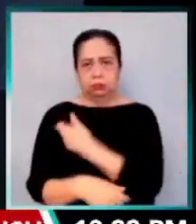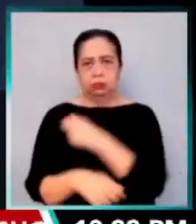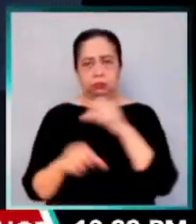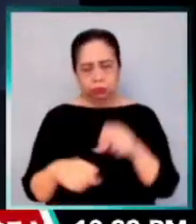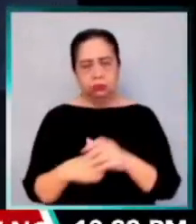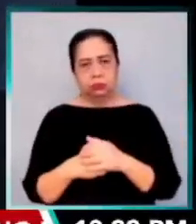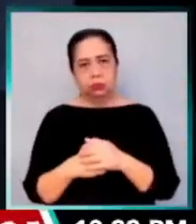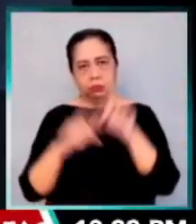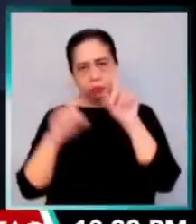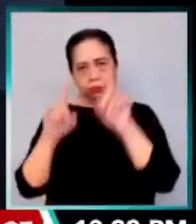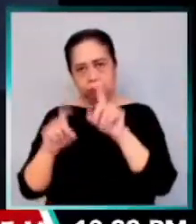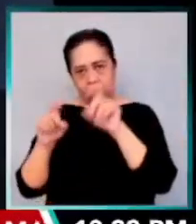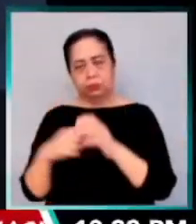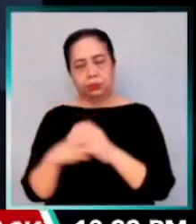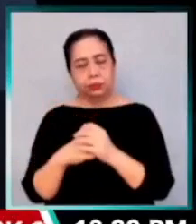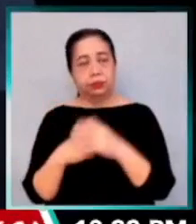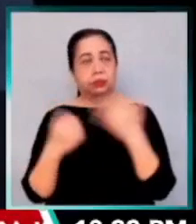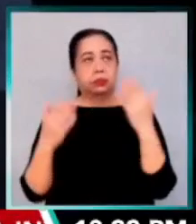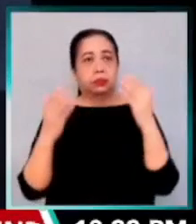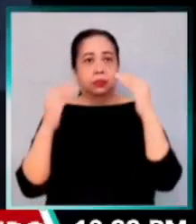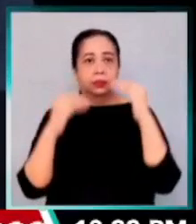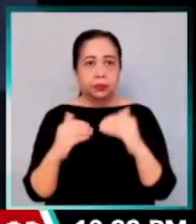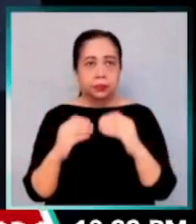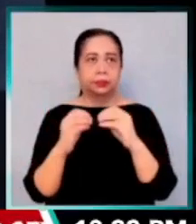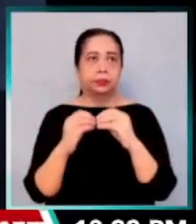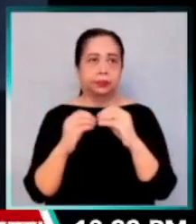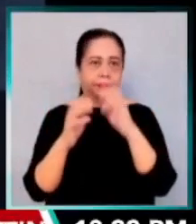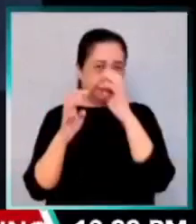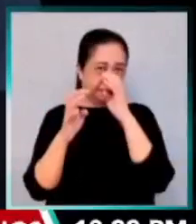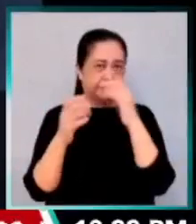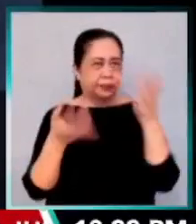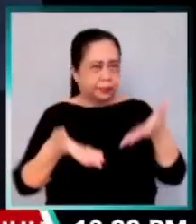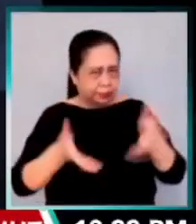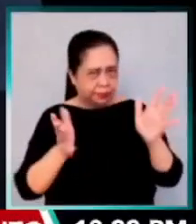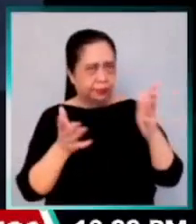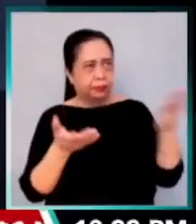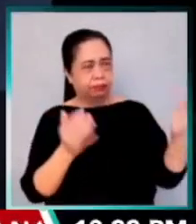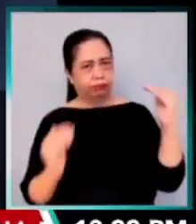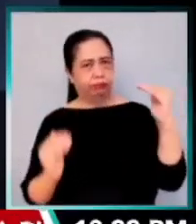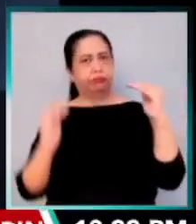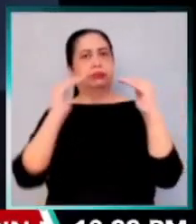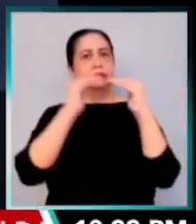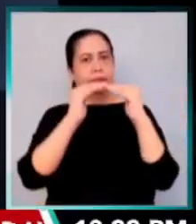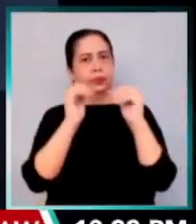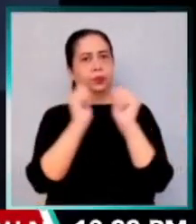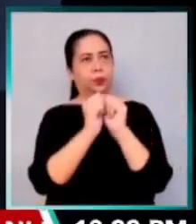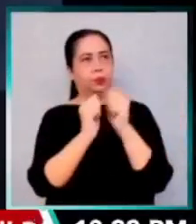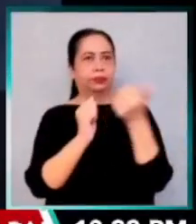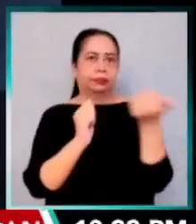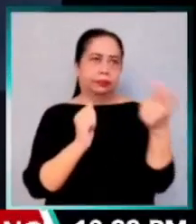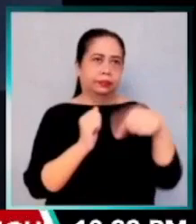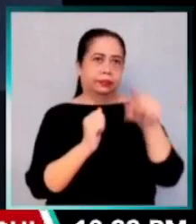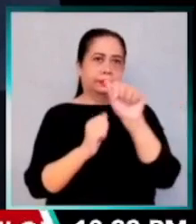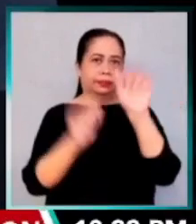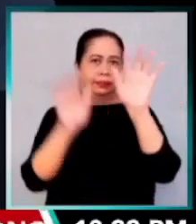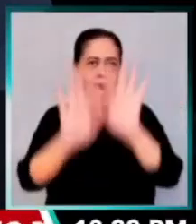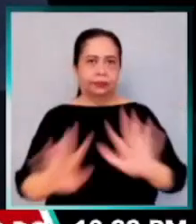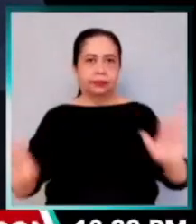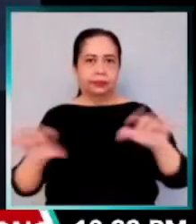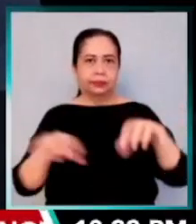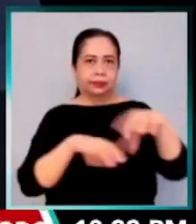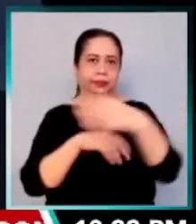our mask mandates to allow our country to be at par with our ASEAN neighbors who have